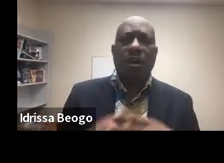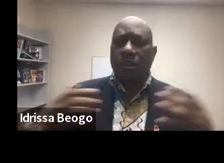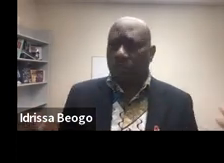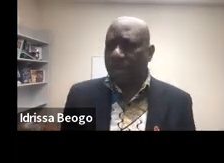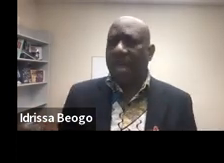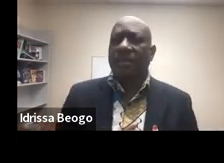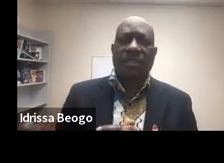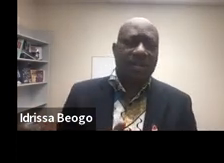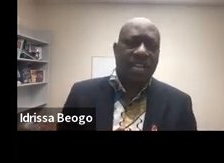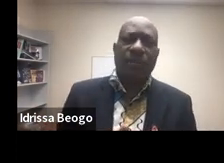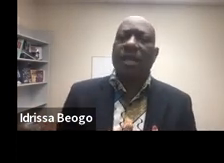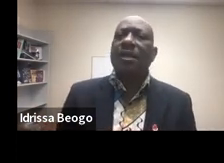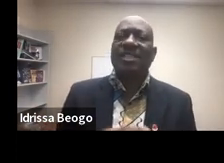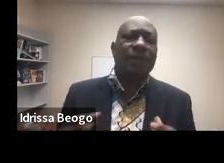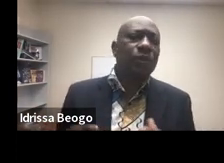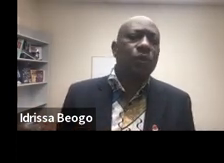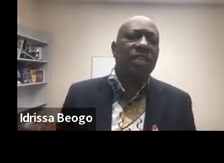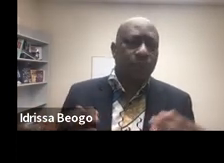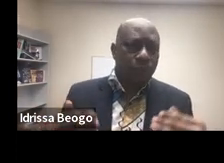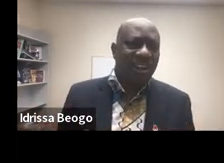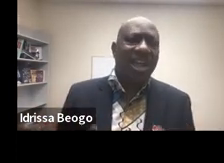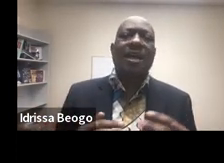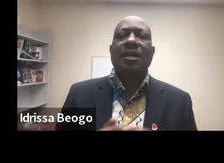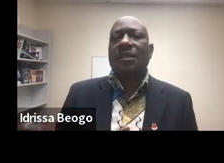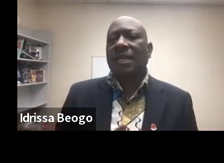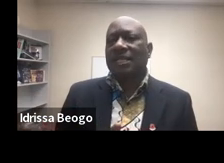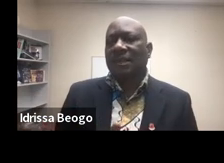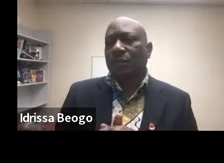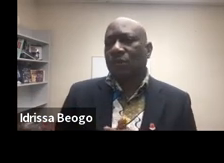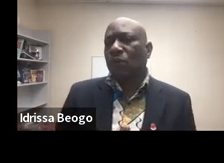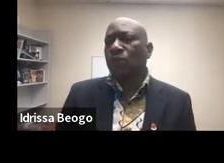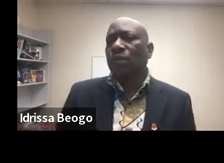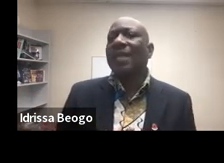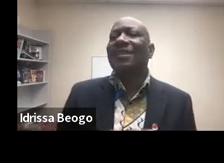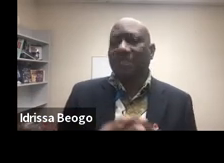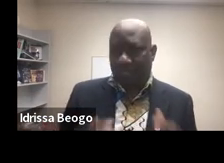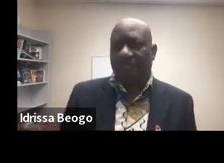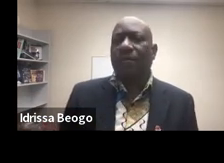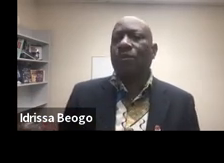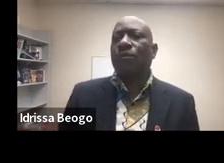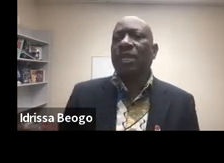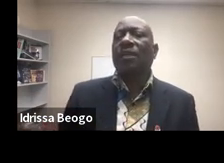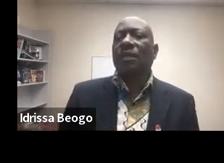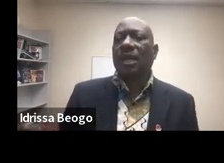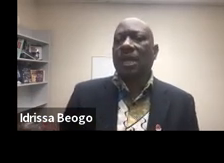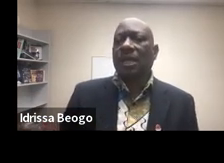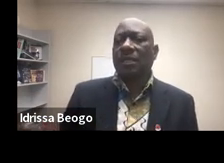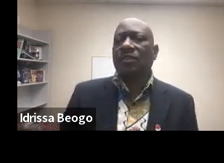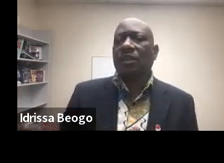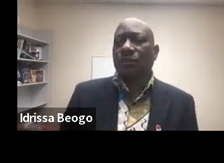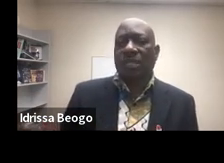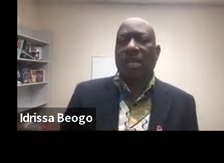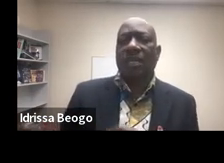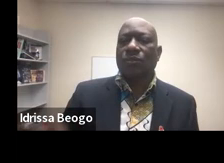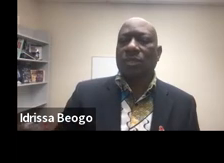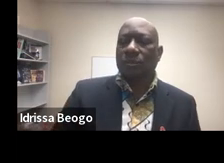un divorce, perte, un déménagement, mais ça peut être chronique. Et pour le cas des établissements de soins de longue durée, c'est vraiment chronique,